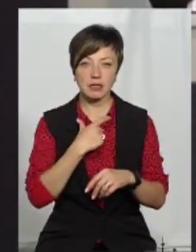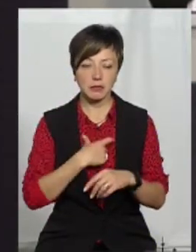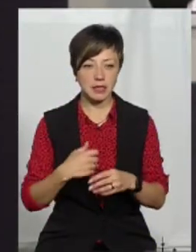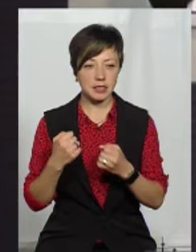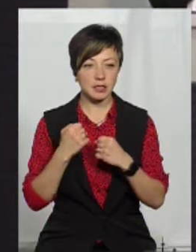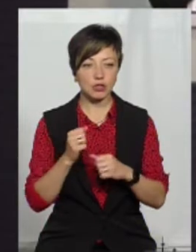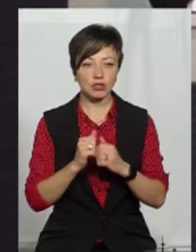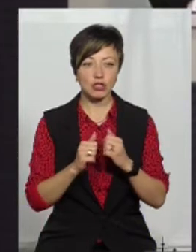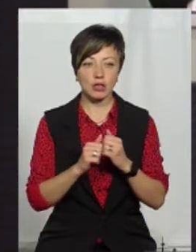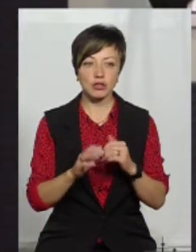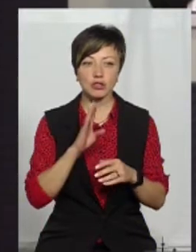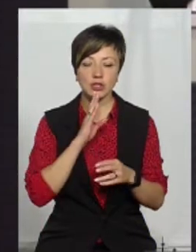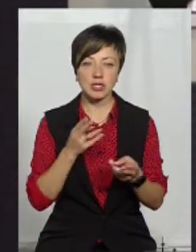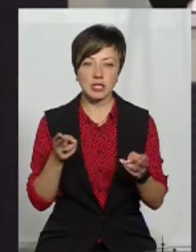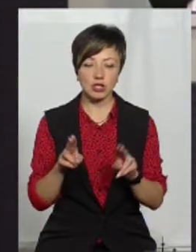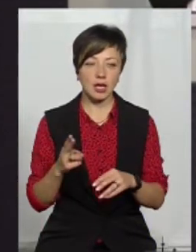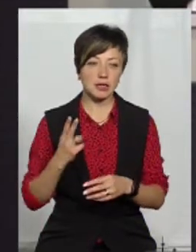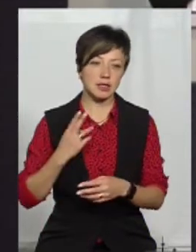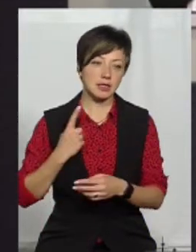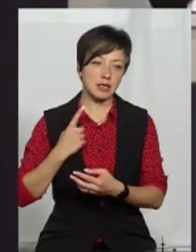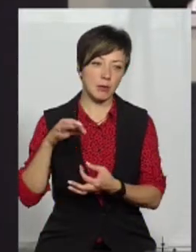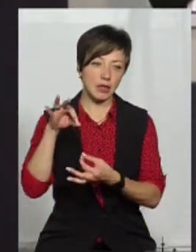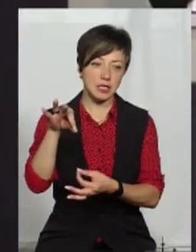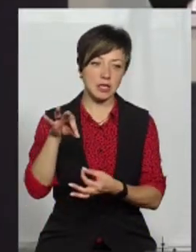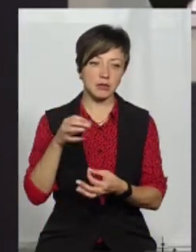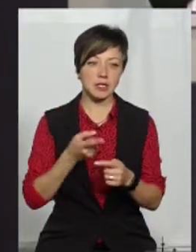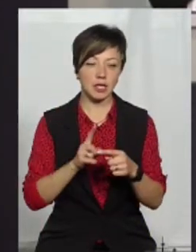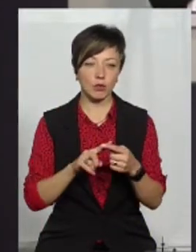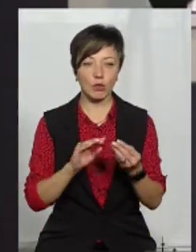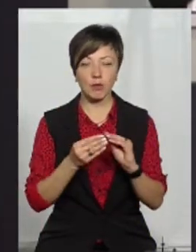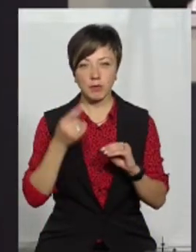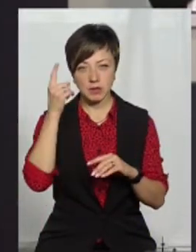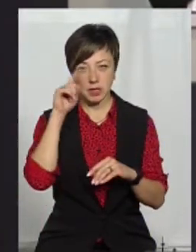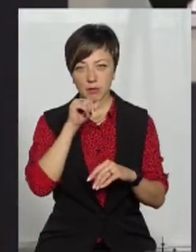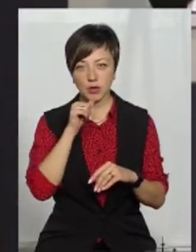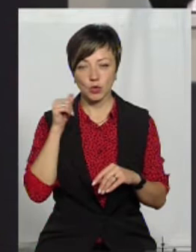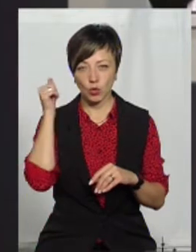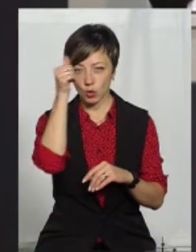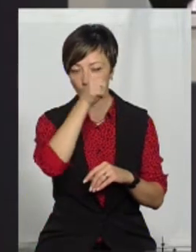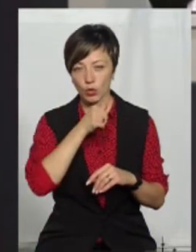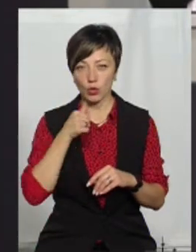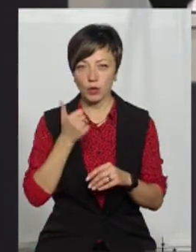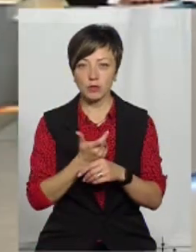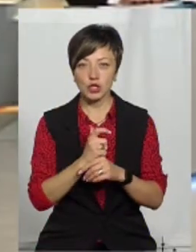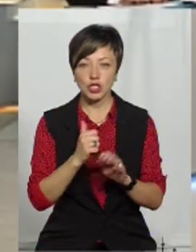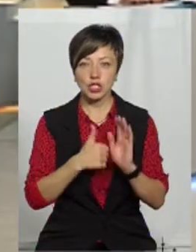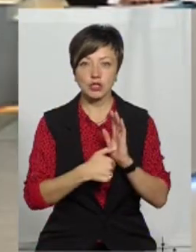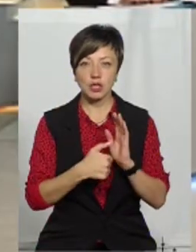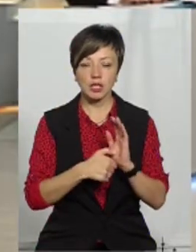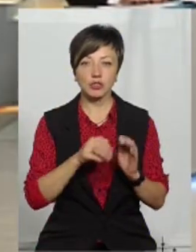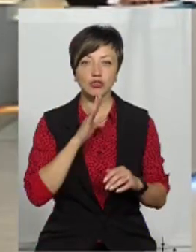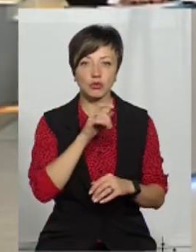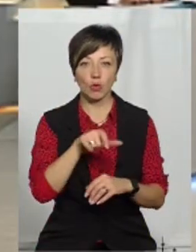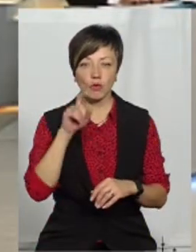захистити. Часто жінка залишається сам на сам з цією проблемою, тому що ми знаємо, що минулого року більше 600